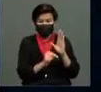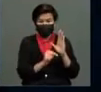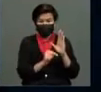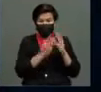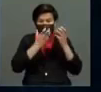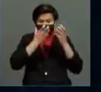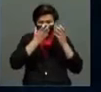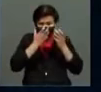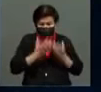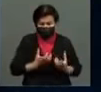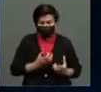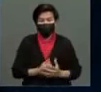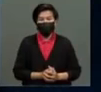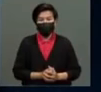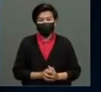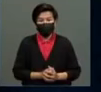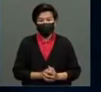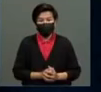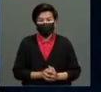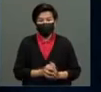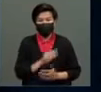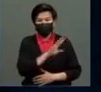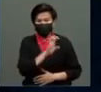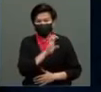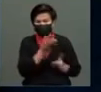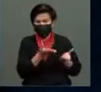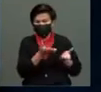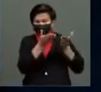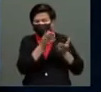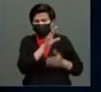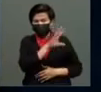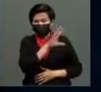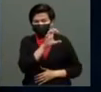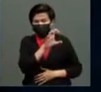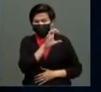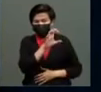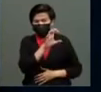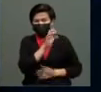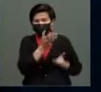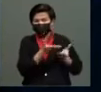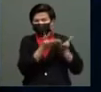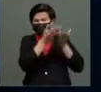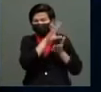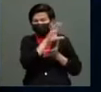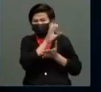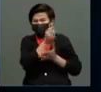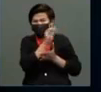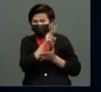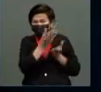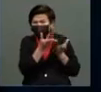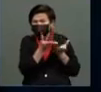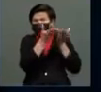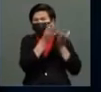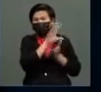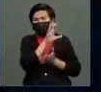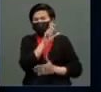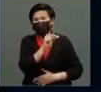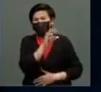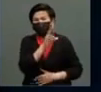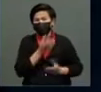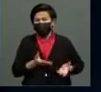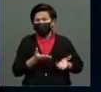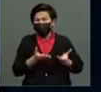ข้หนักจำนวนจาก400ขึ้นมา507มา512มา527เพิ่มขึ้นเรื่อยๆเล